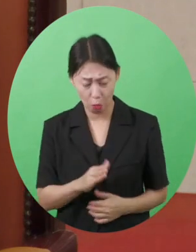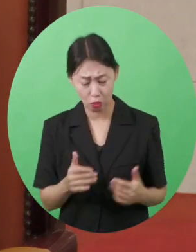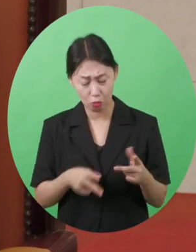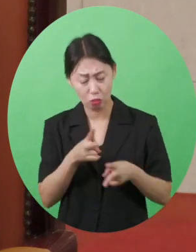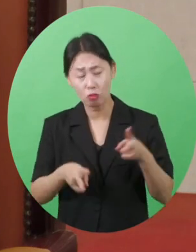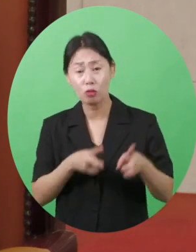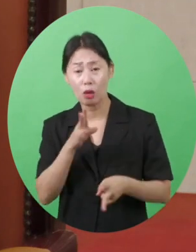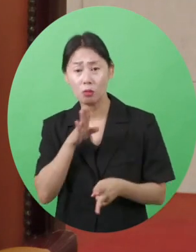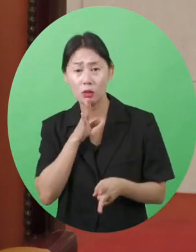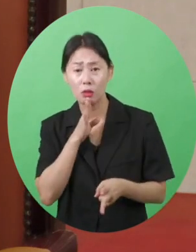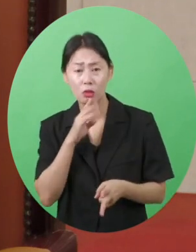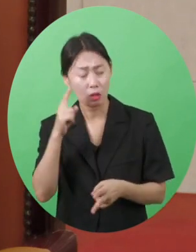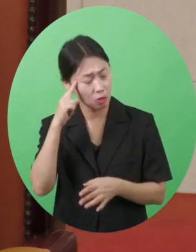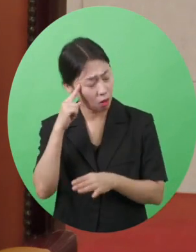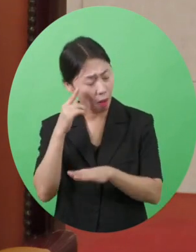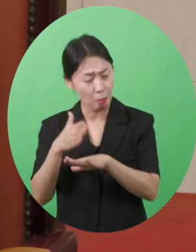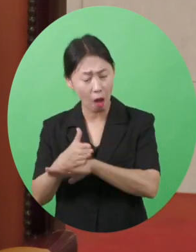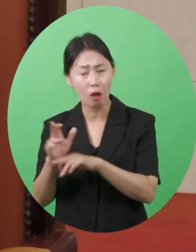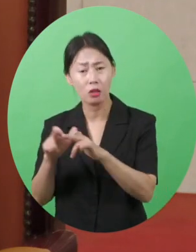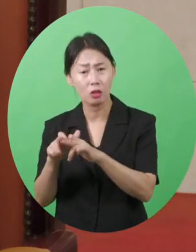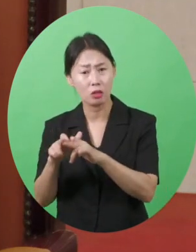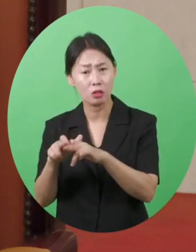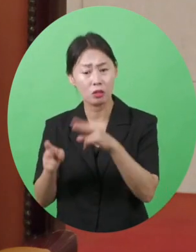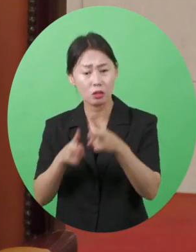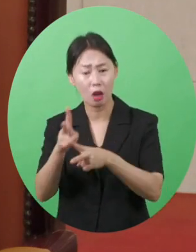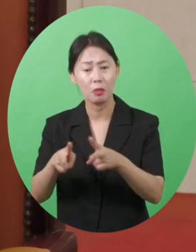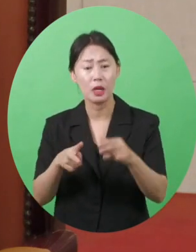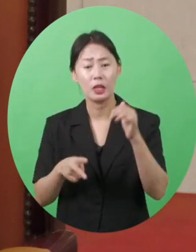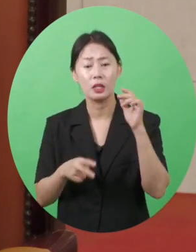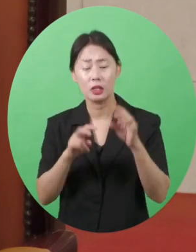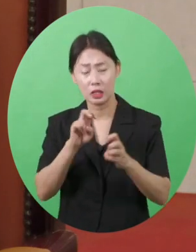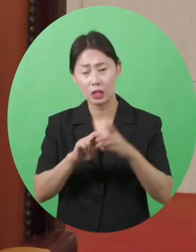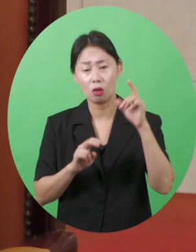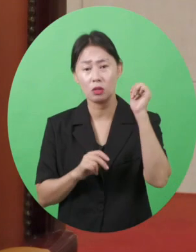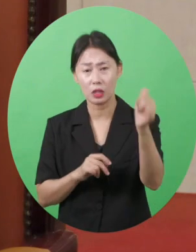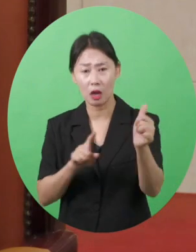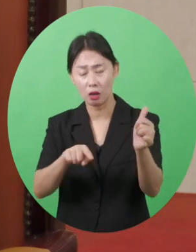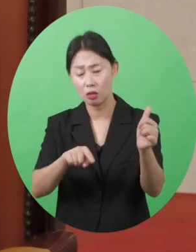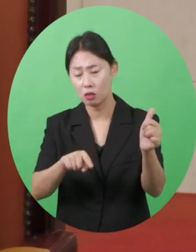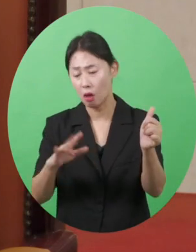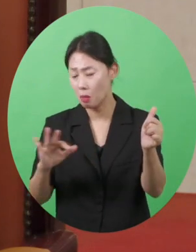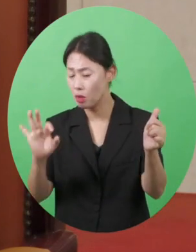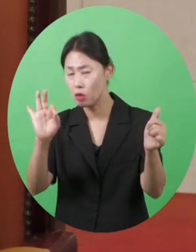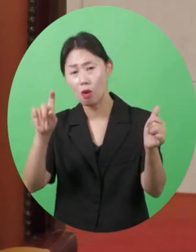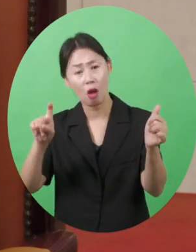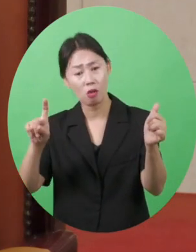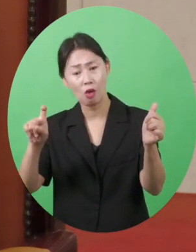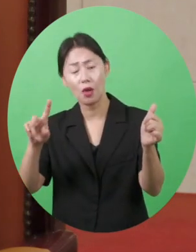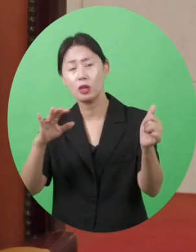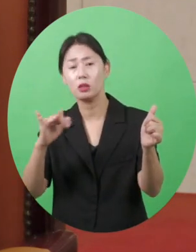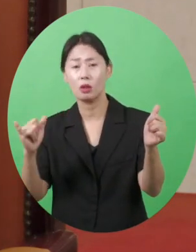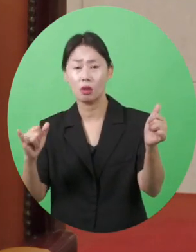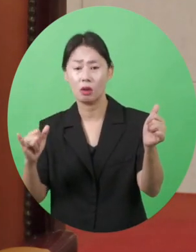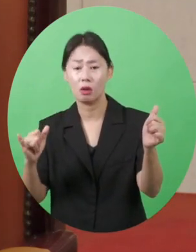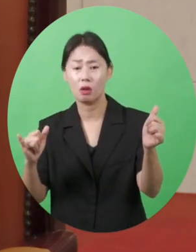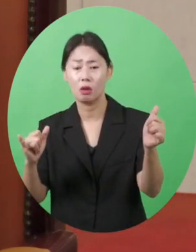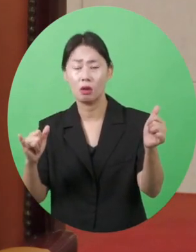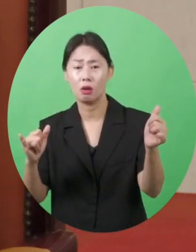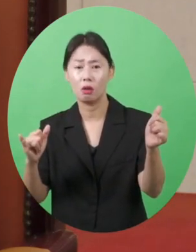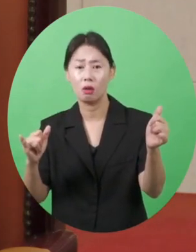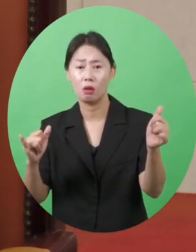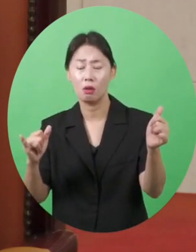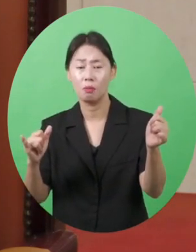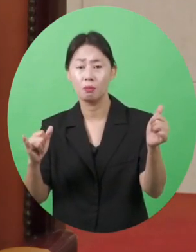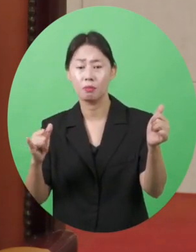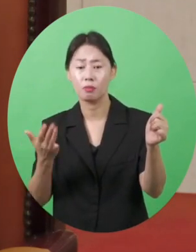사업인데 발달장애인 긴급돌봄 사업은 센터장 포함 인력 지원 10명에서 11명이 완편으로